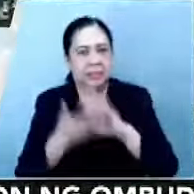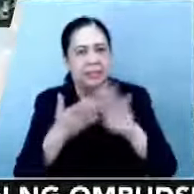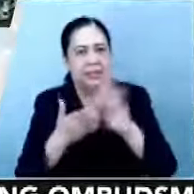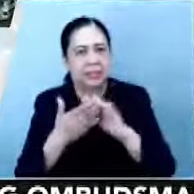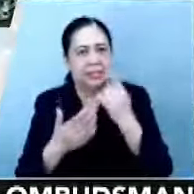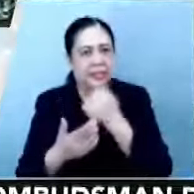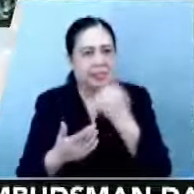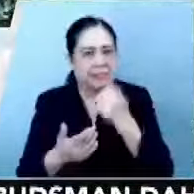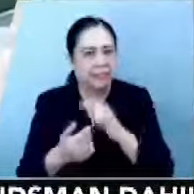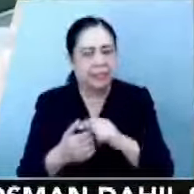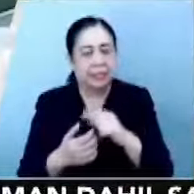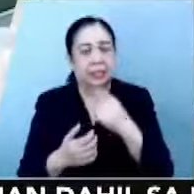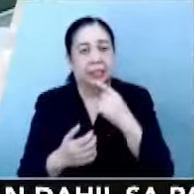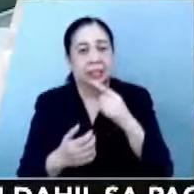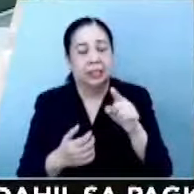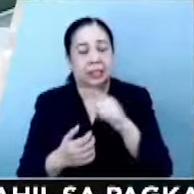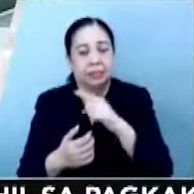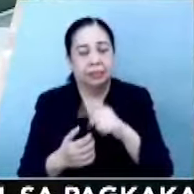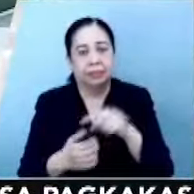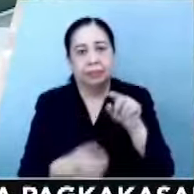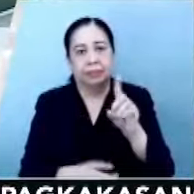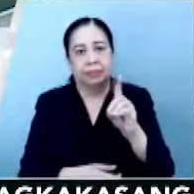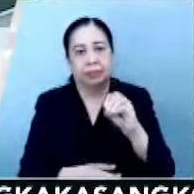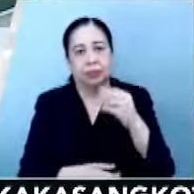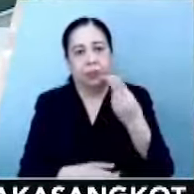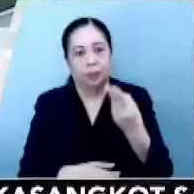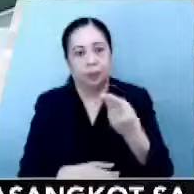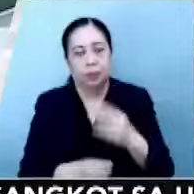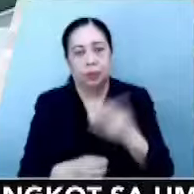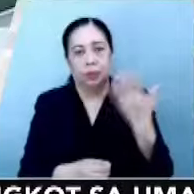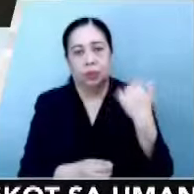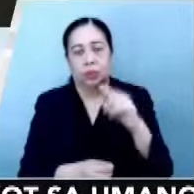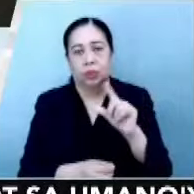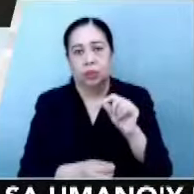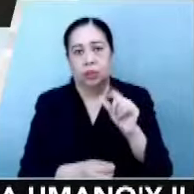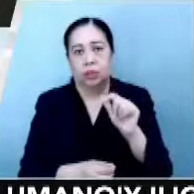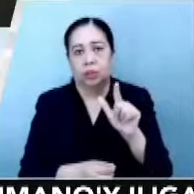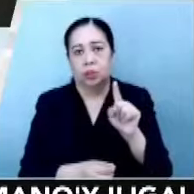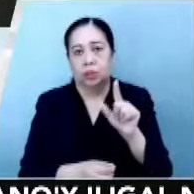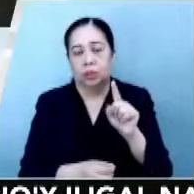sa isang pag-aaral ng Department of Health, noong 2021,